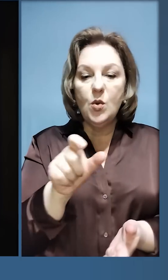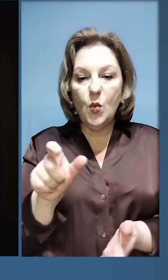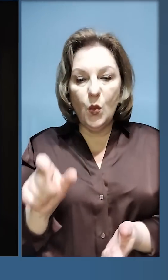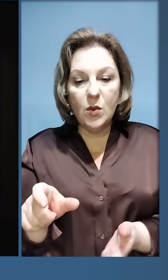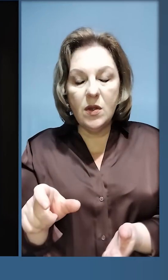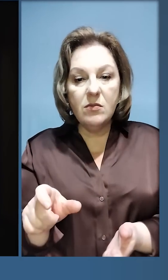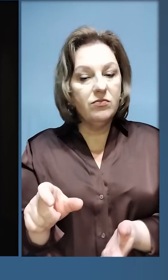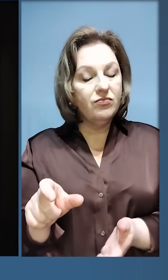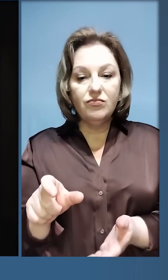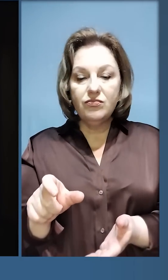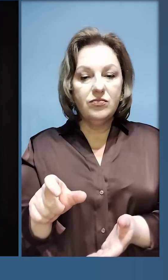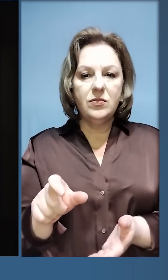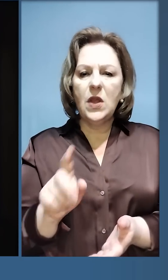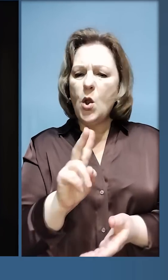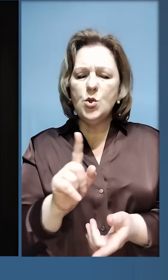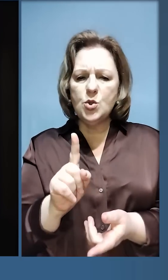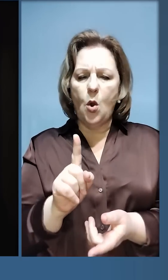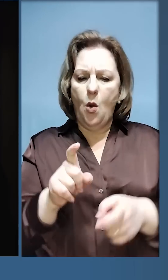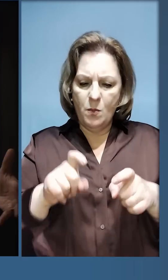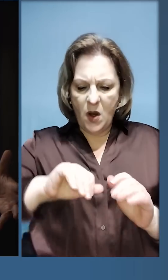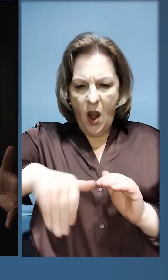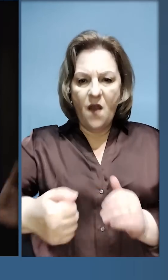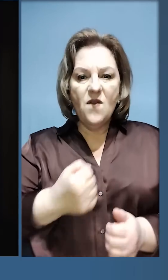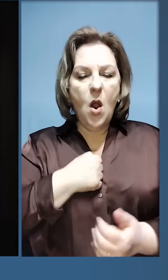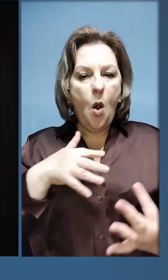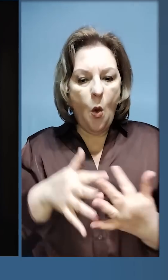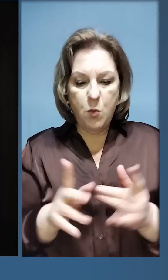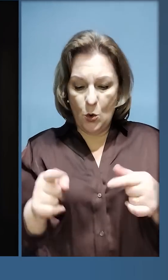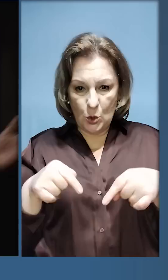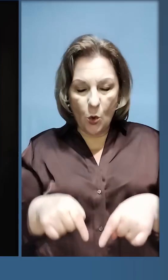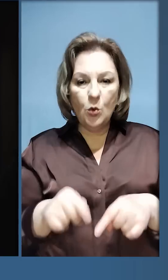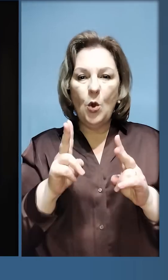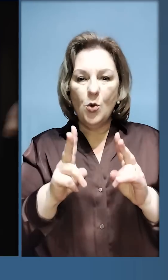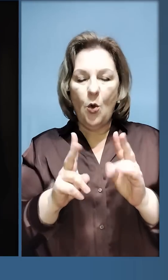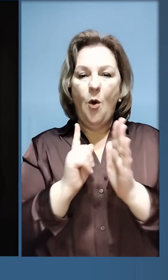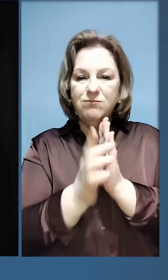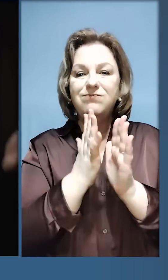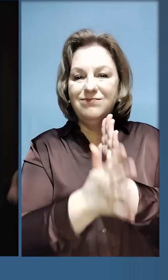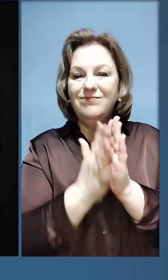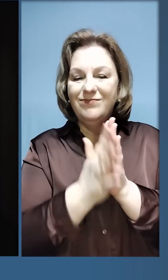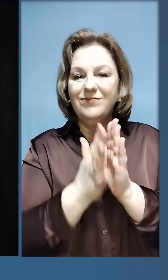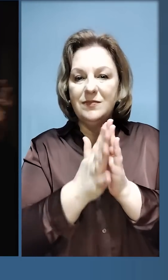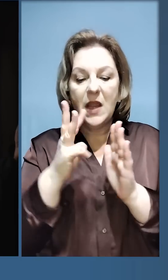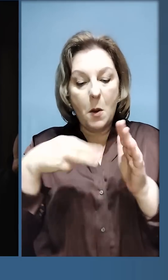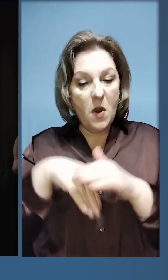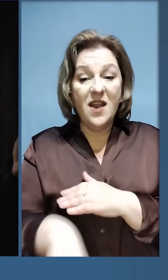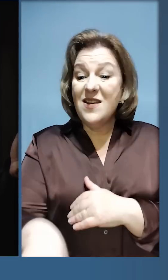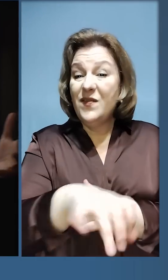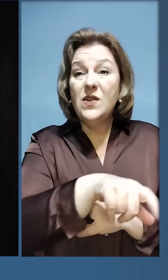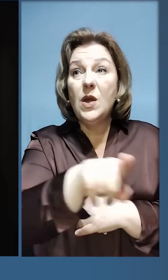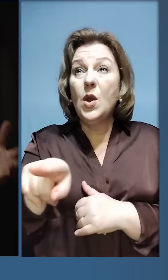І всі люди, ті, що в окопах, ті, що тут, ті, що зараз приїжджали в метро, вони